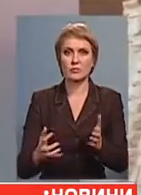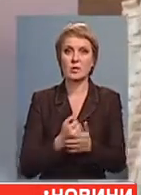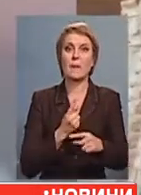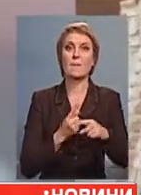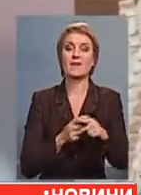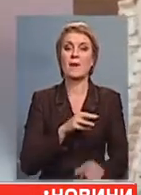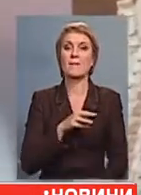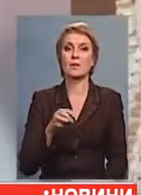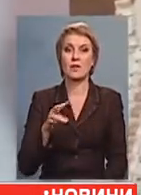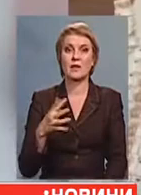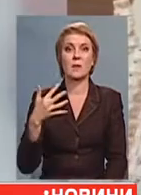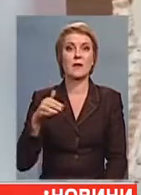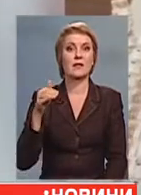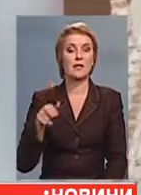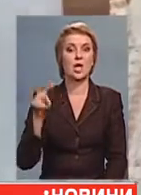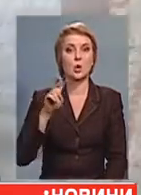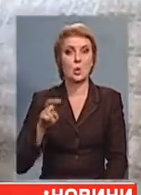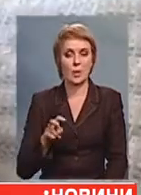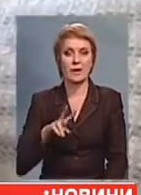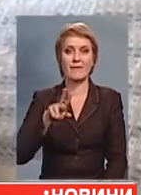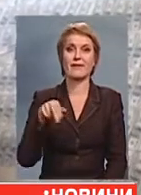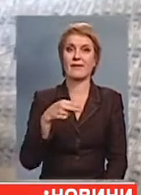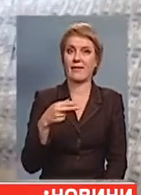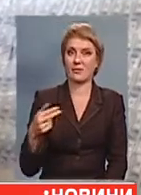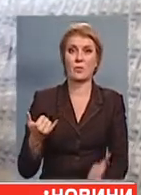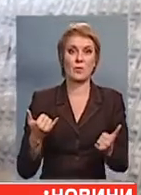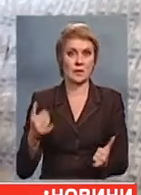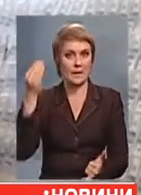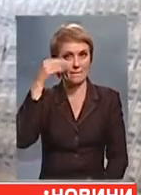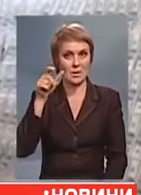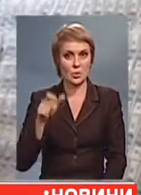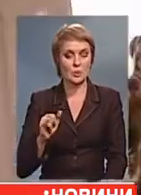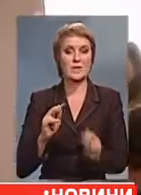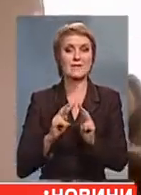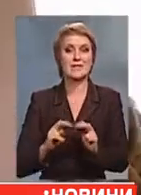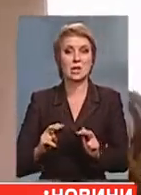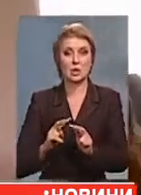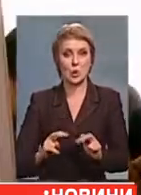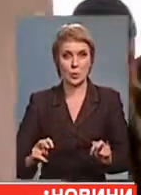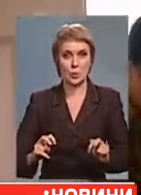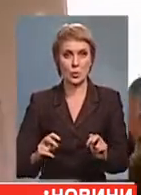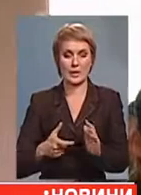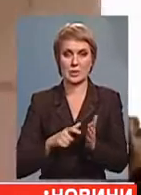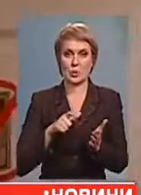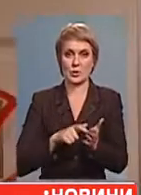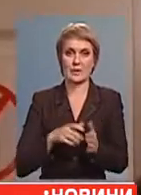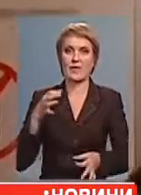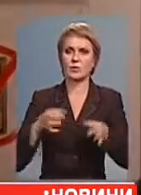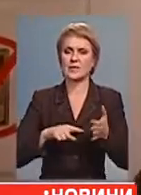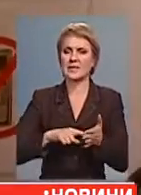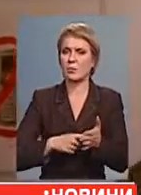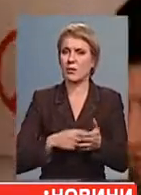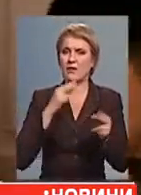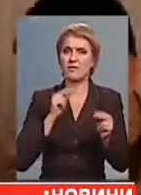гривень і близько 50 тисяч доларів та євро. Нині підозрюваний у слідчому ізоляторі. У суді він наполягав, що не